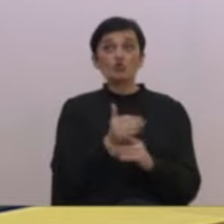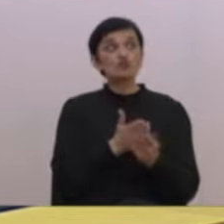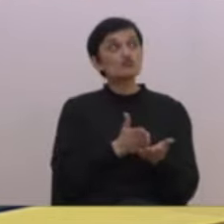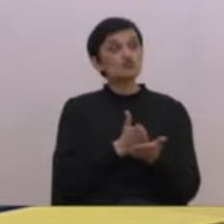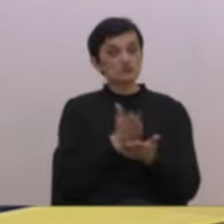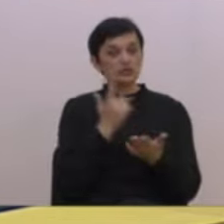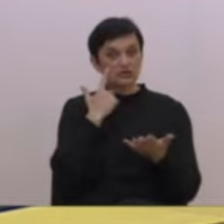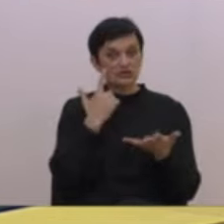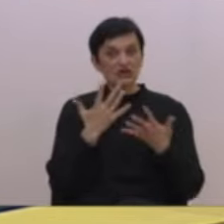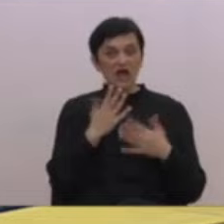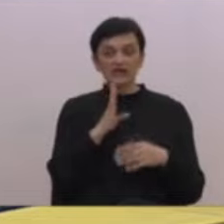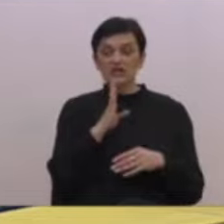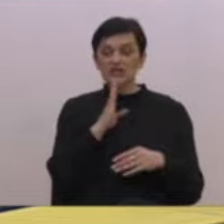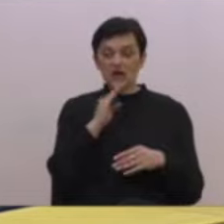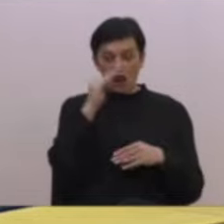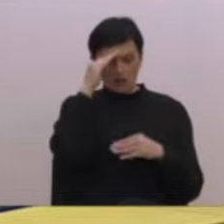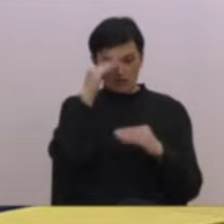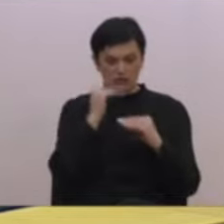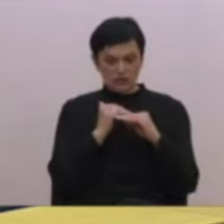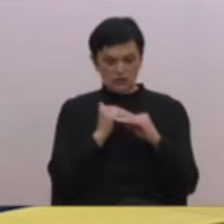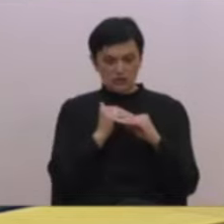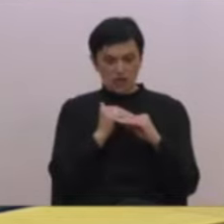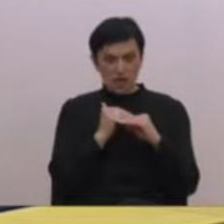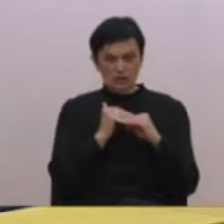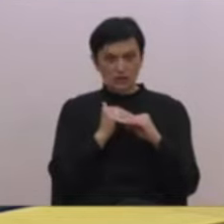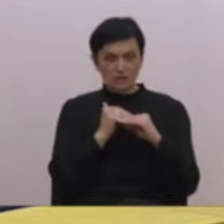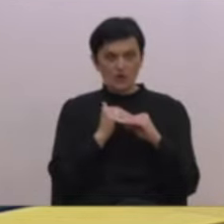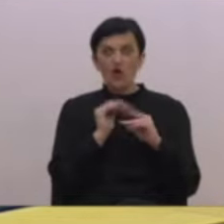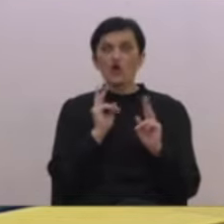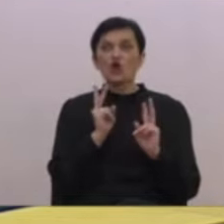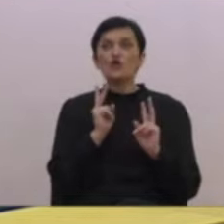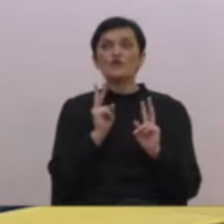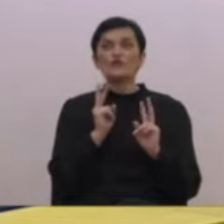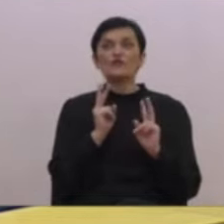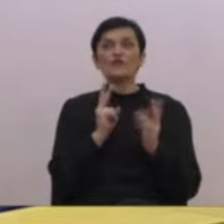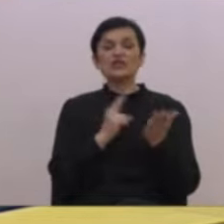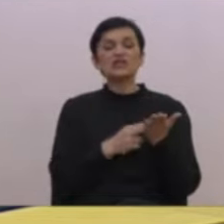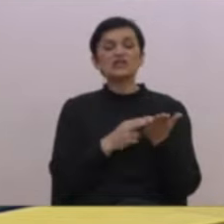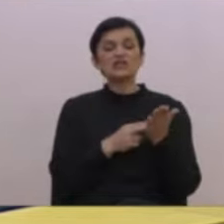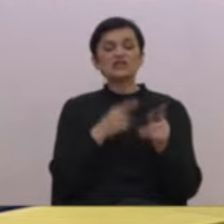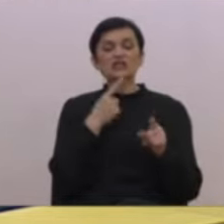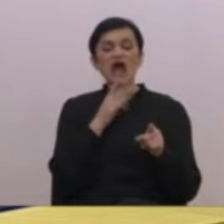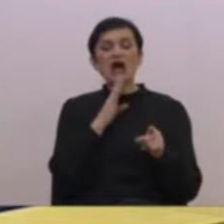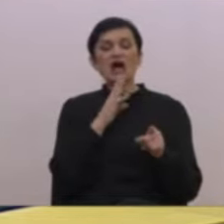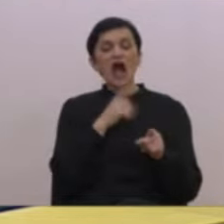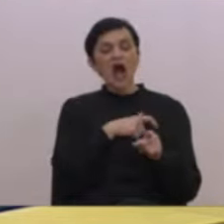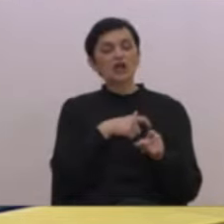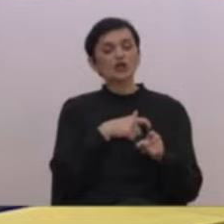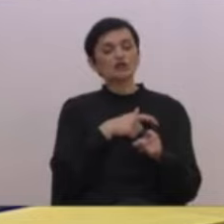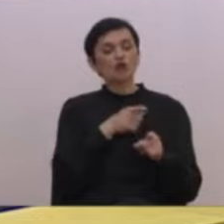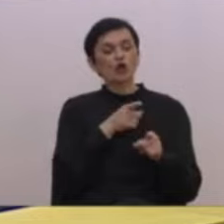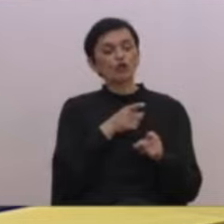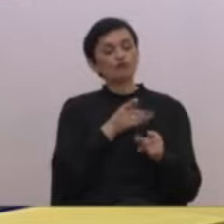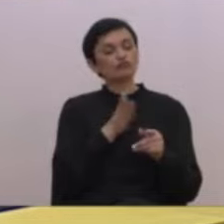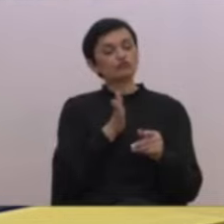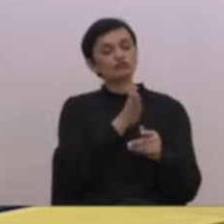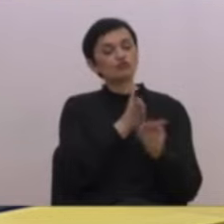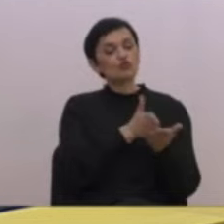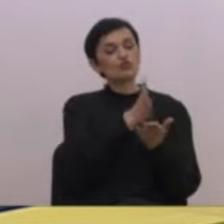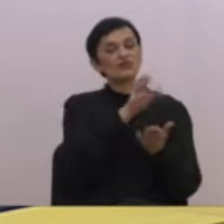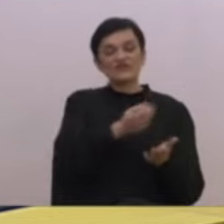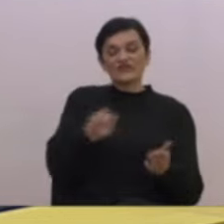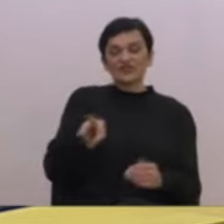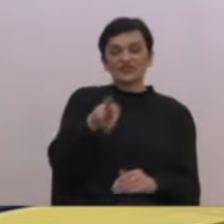იმიტომ რომ ქალები და კაცები თანაბრები არიან. რატომ აი ვინ დაამტკიცებს, რომ ქალ დეპუტატებს პრინციპულად უპირატესობა აქვს კაცებზე?